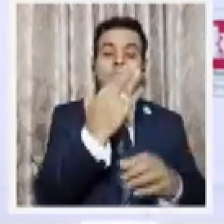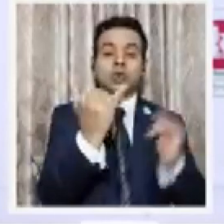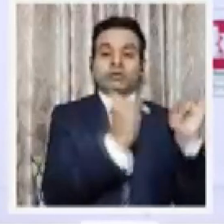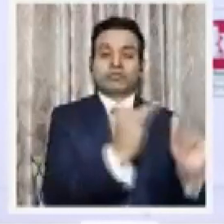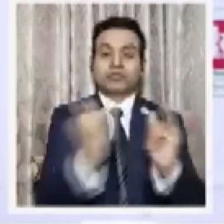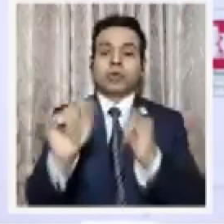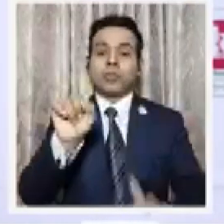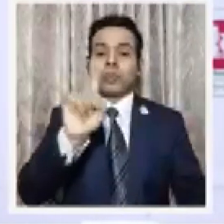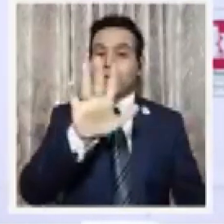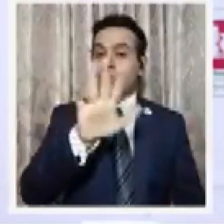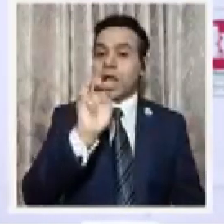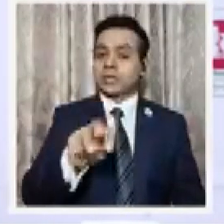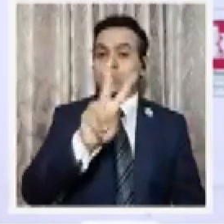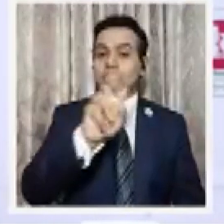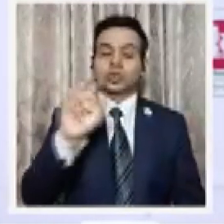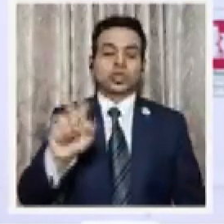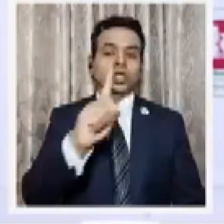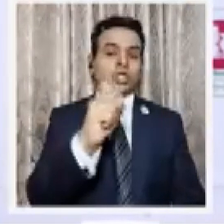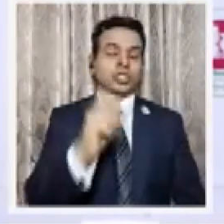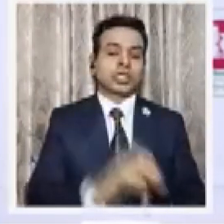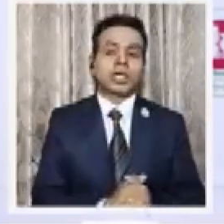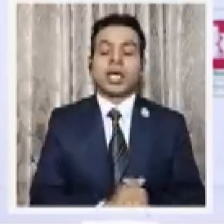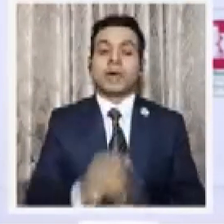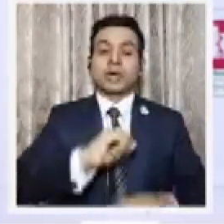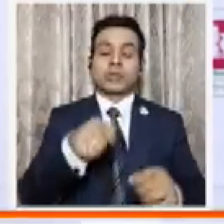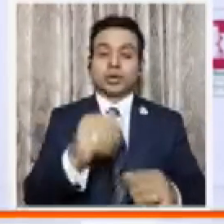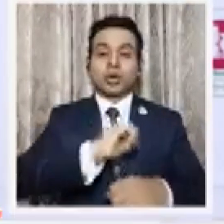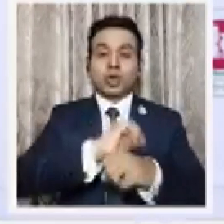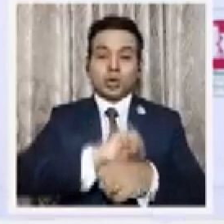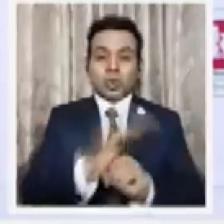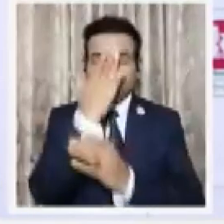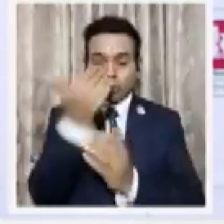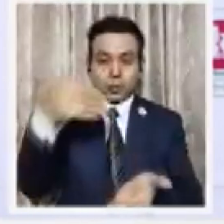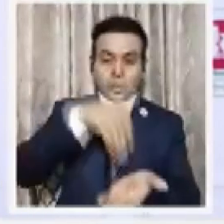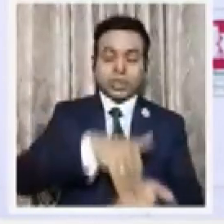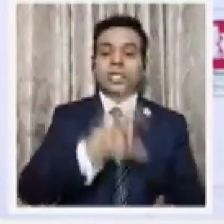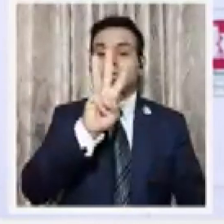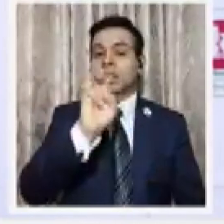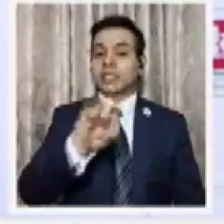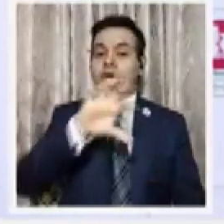আছেন 108 জন। সারা দেশের শয্যা সংখ্যা, সাধারণ শয্যা সংখ্যা